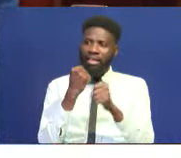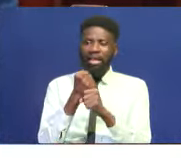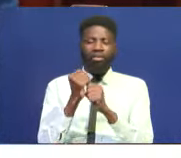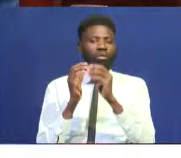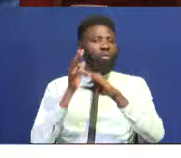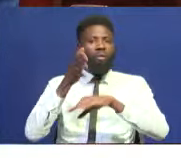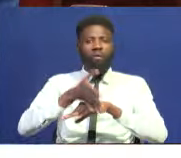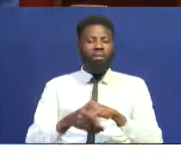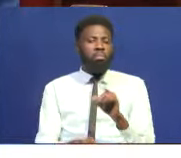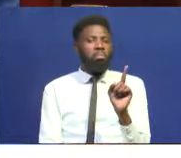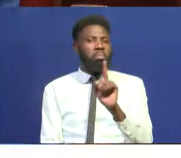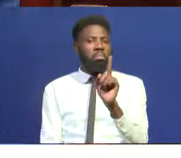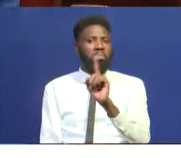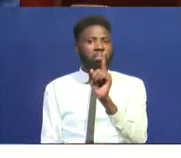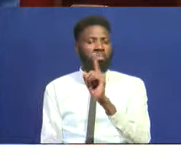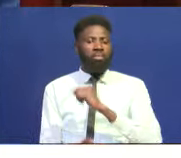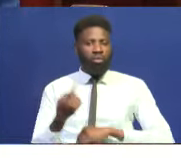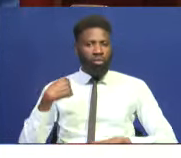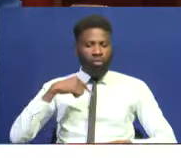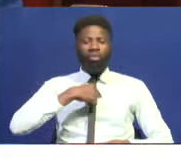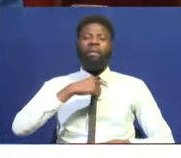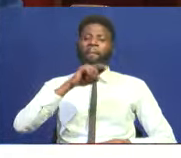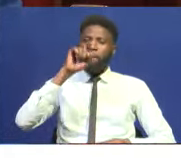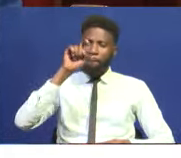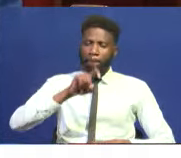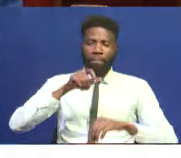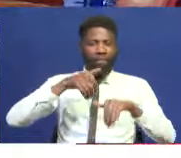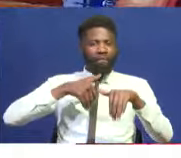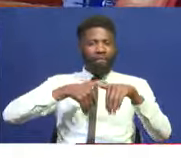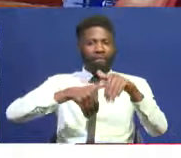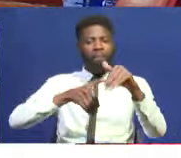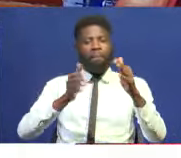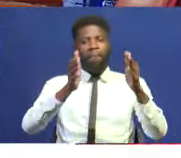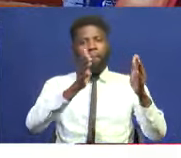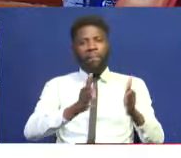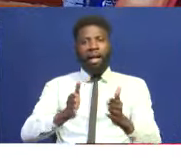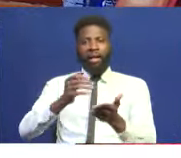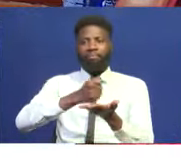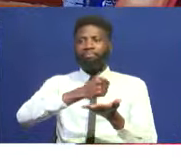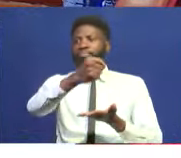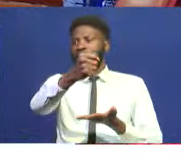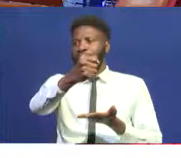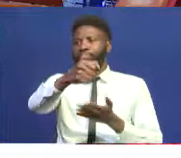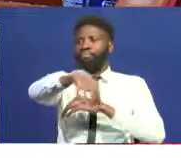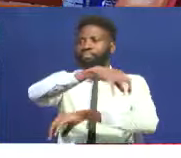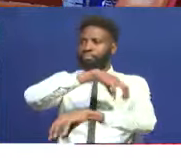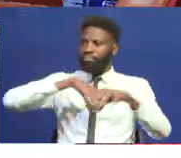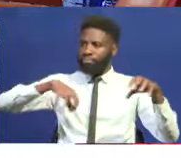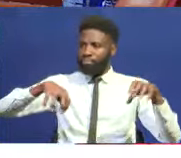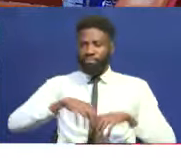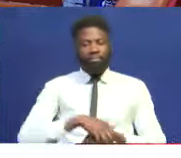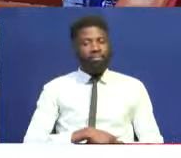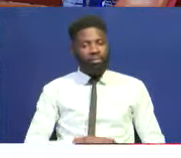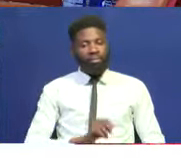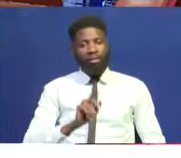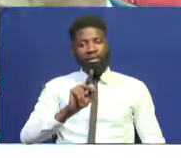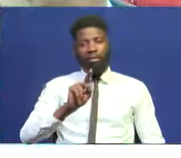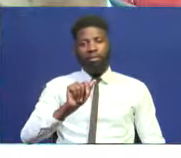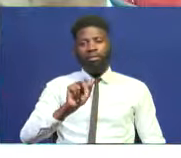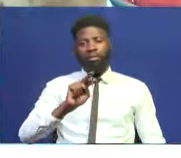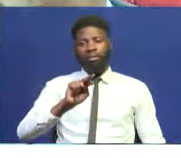on those deployment plans. Kanja aliahidi kushirikiana na mashirika mengine ya